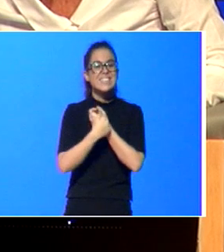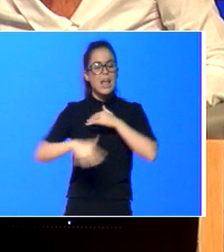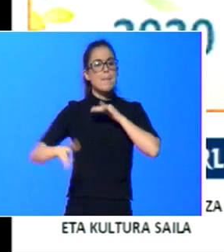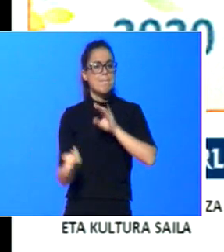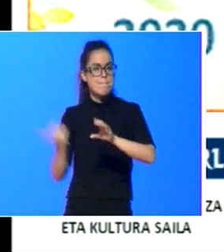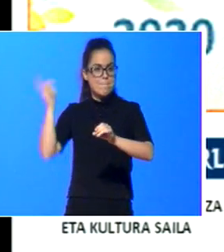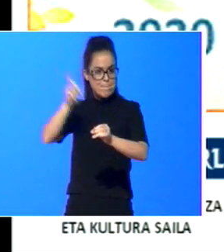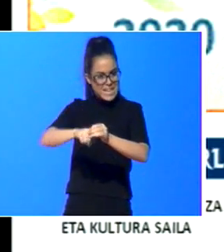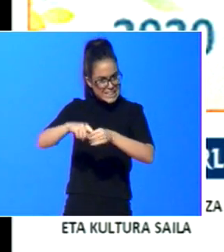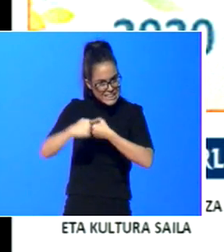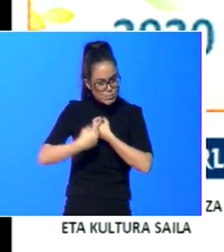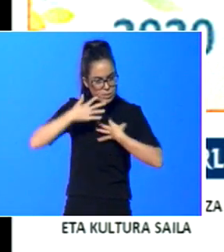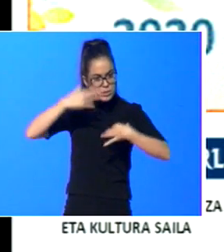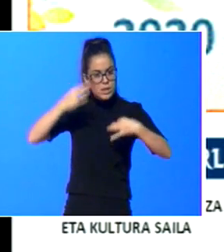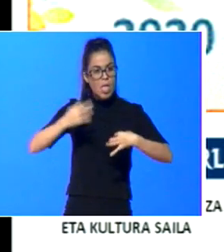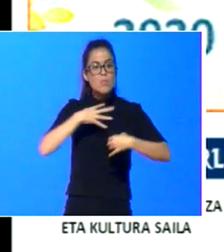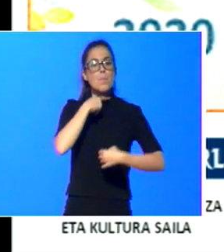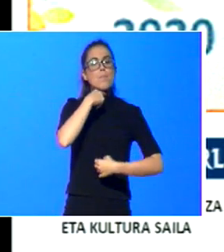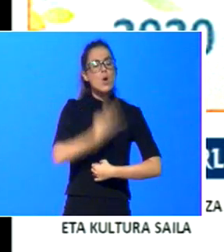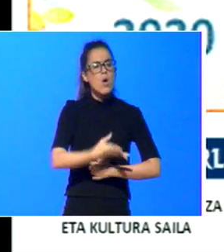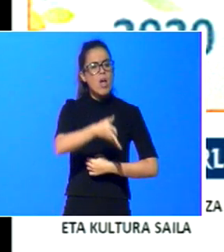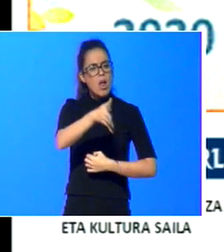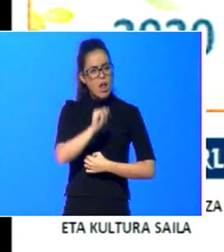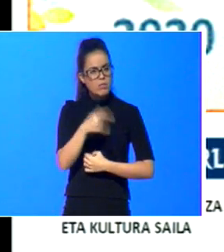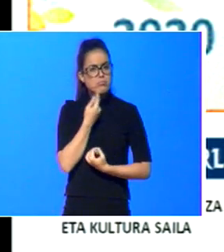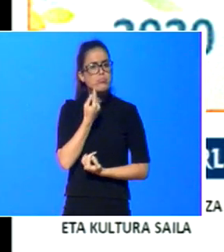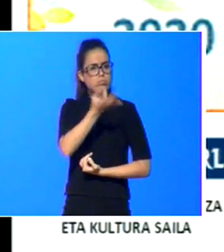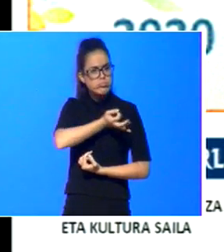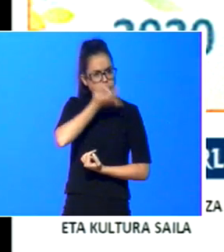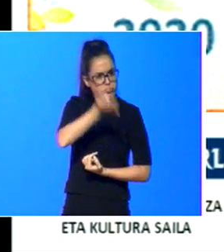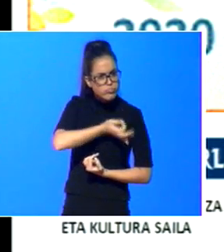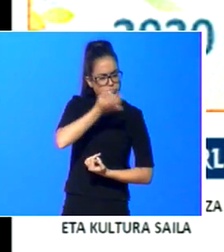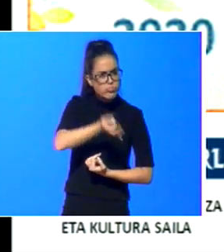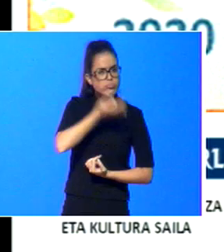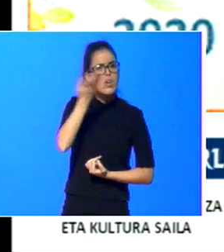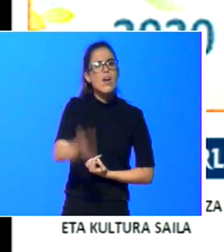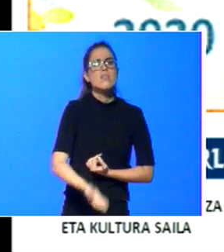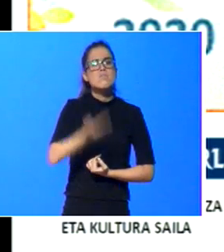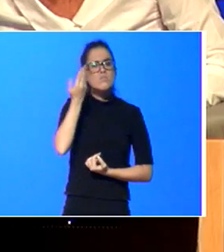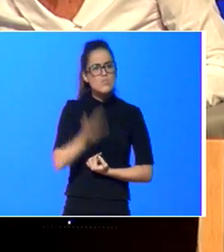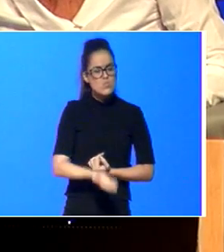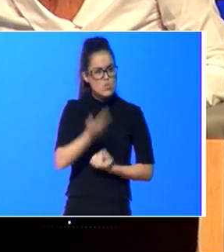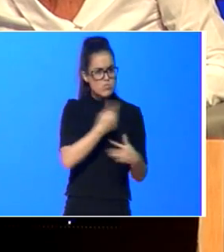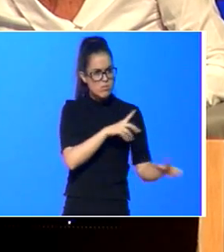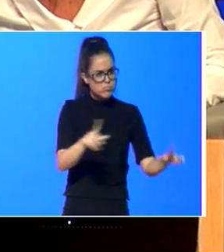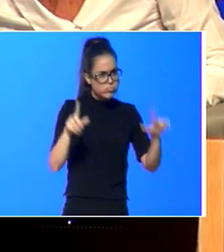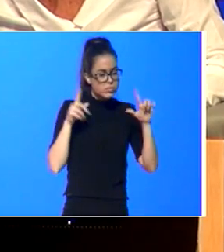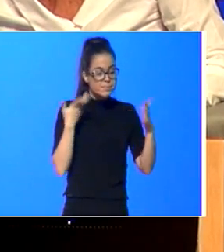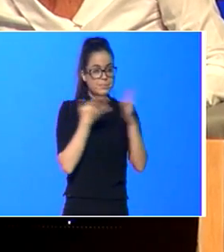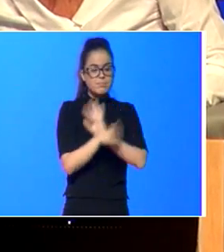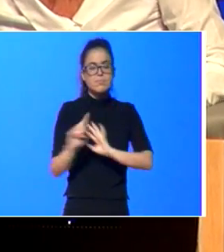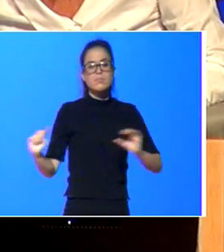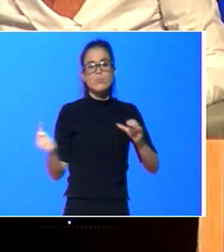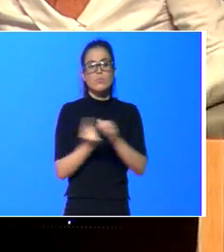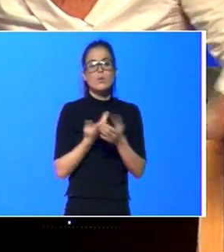zure ahotza entzun egiten da, eta zuk zer esana daukazu, eta zuk esaten duzuna garrantzitsua da. Nik uste dut inklusinoiak hori esan